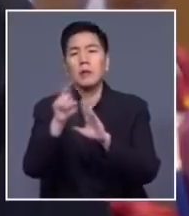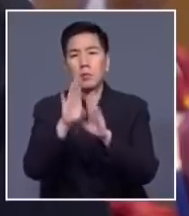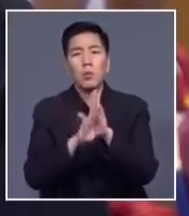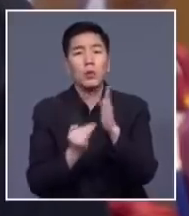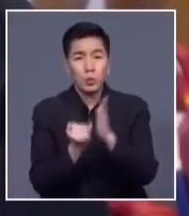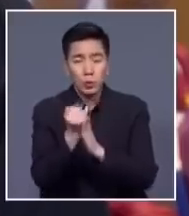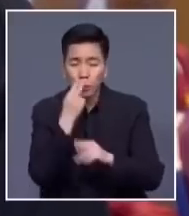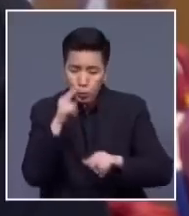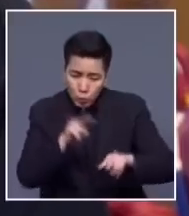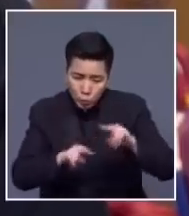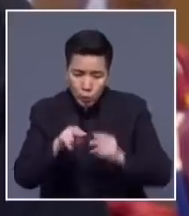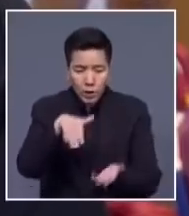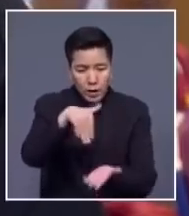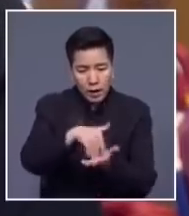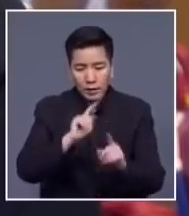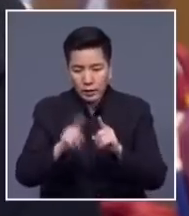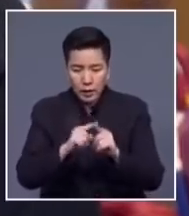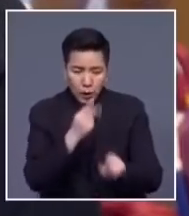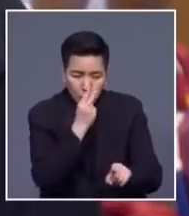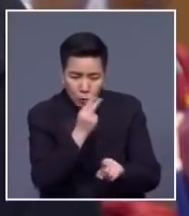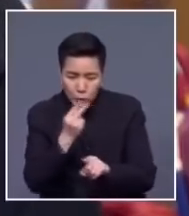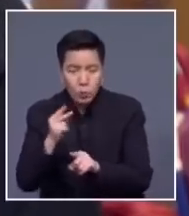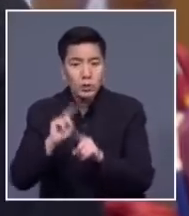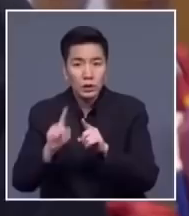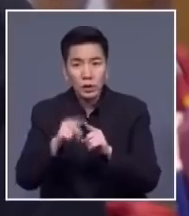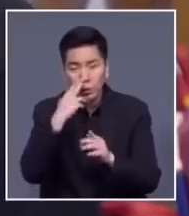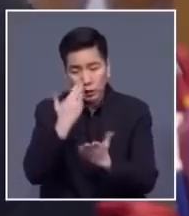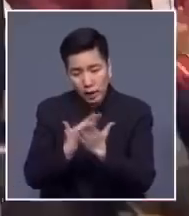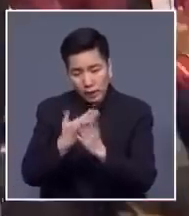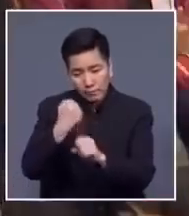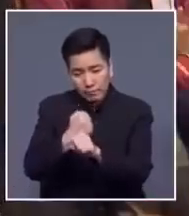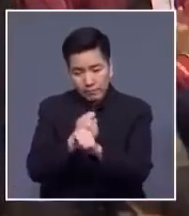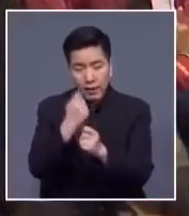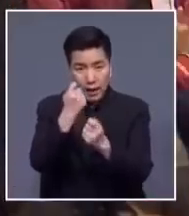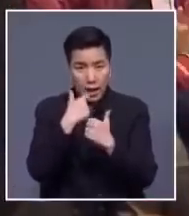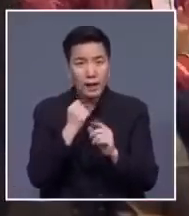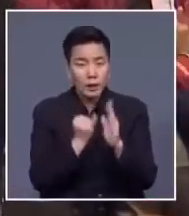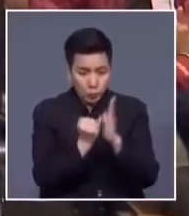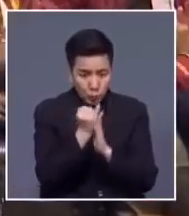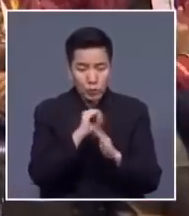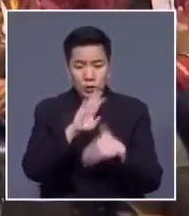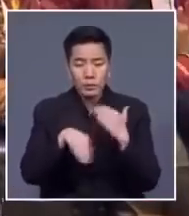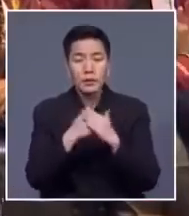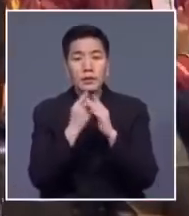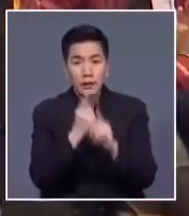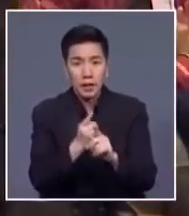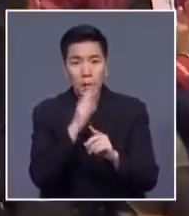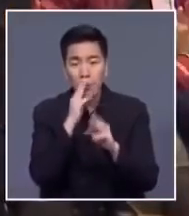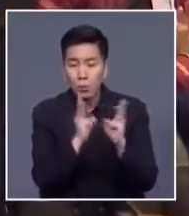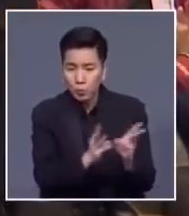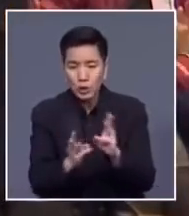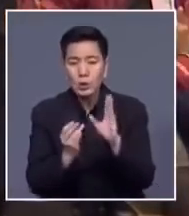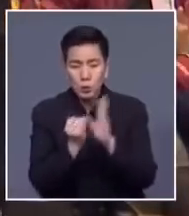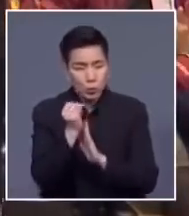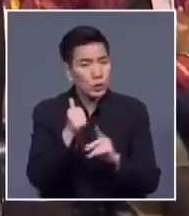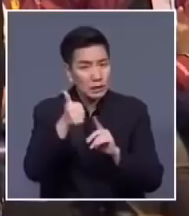จสอบดูหลักเกณฑ์ดูประเภทงานดูค่าตอบแทนดูกฎหมายให้ถูกต้องที่จะเดินทางไป ครับเพราะฉะนั้นถูกต้องตามกฎหมายดีที่